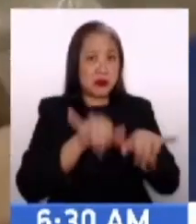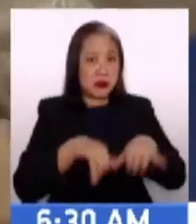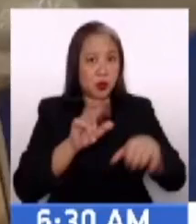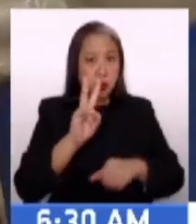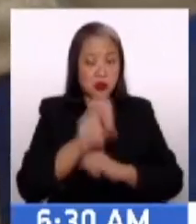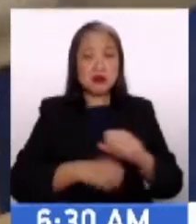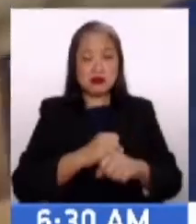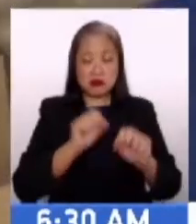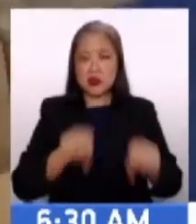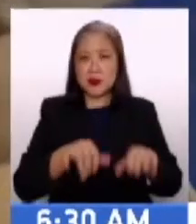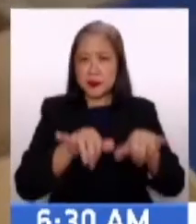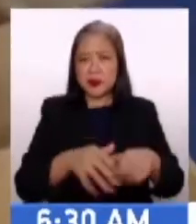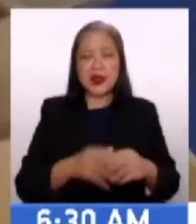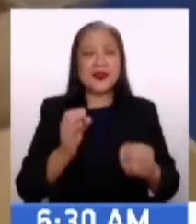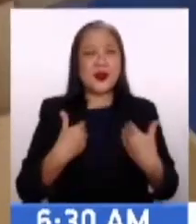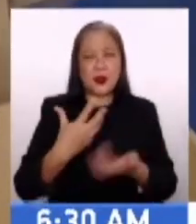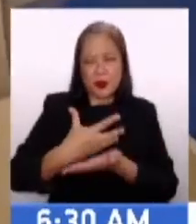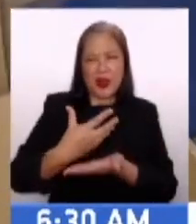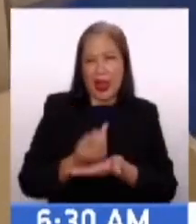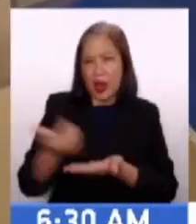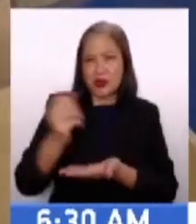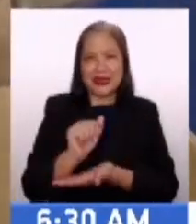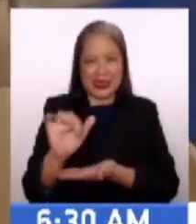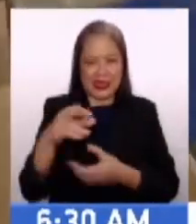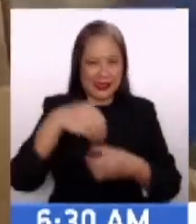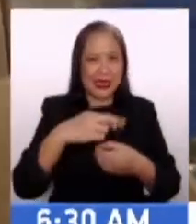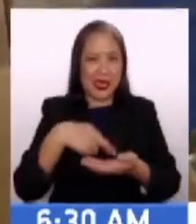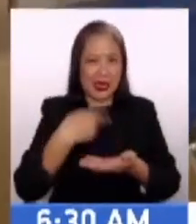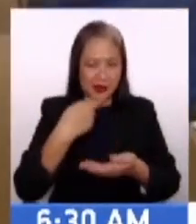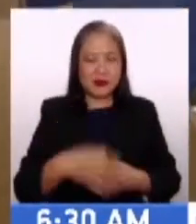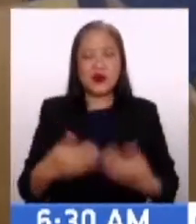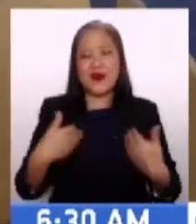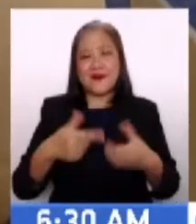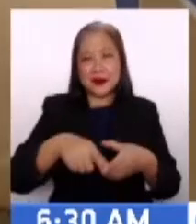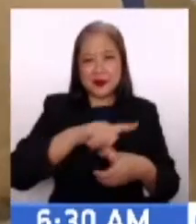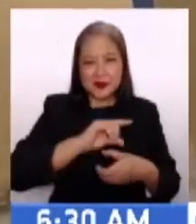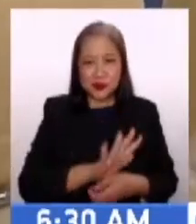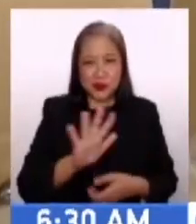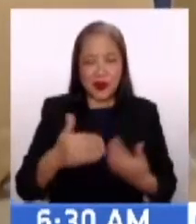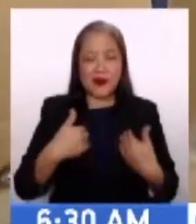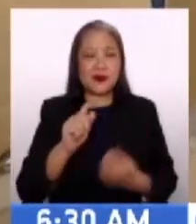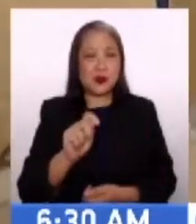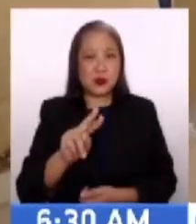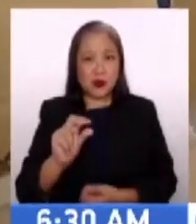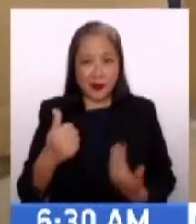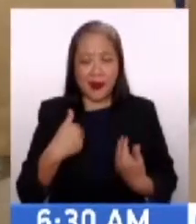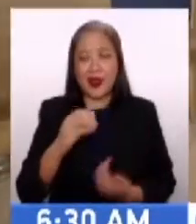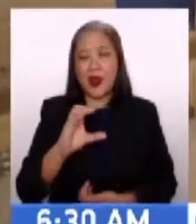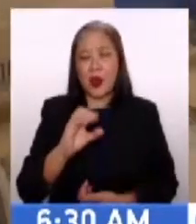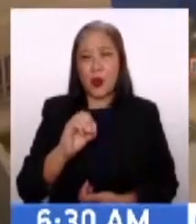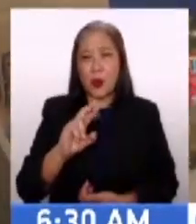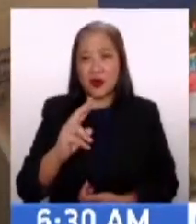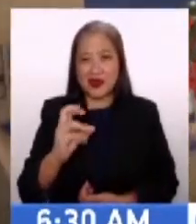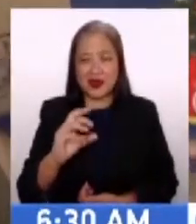syempre dinadagdagan po ng tiglimang mga dilata, may corned beef, merong tuna, merong 6 na pakete